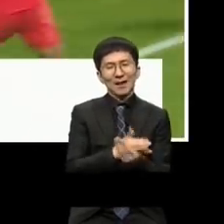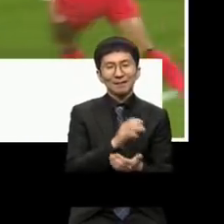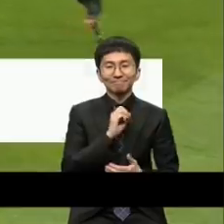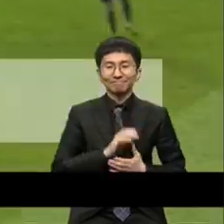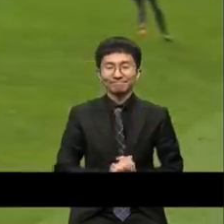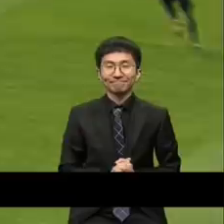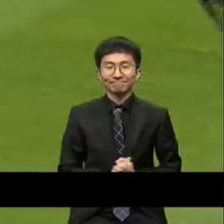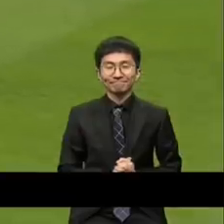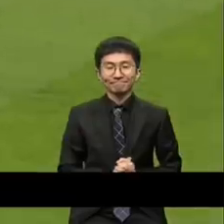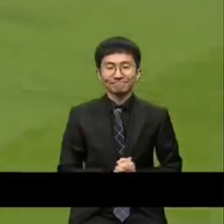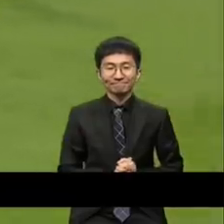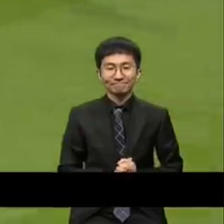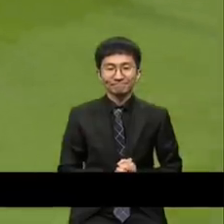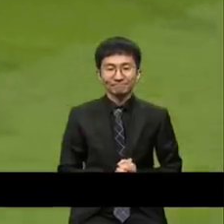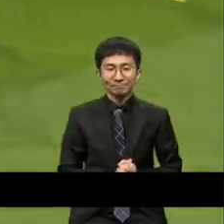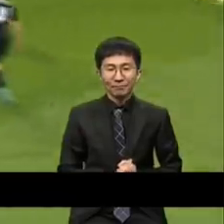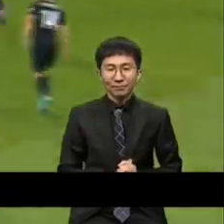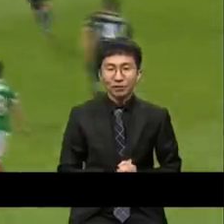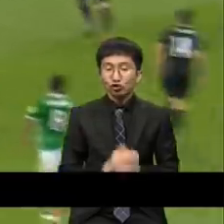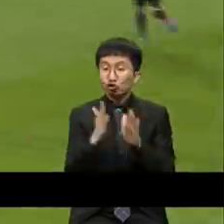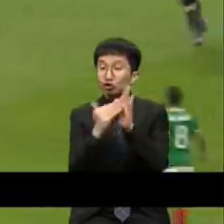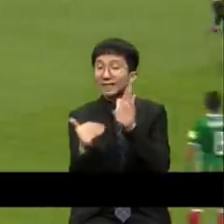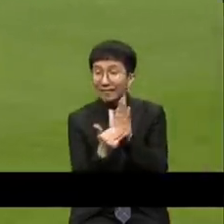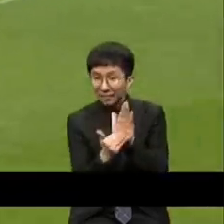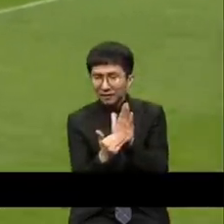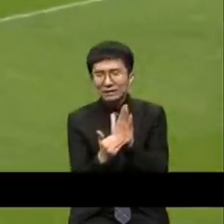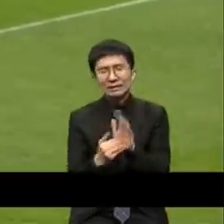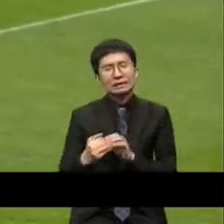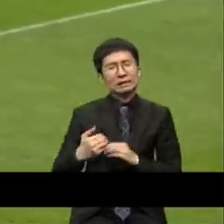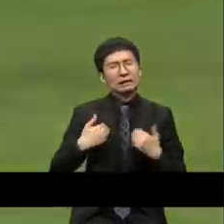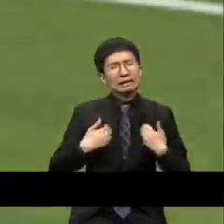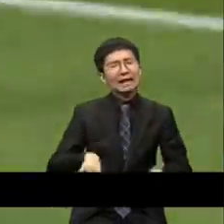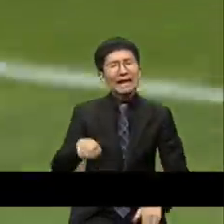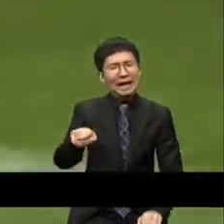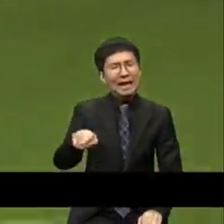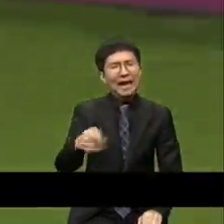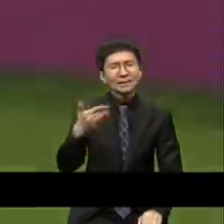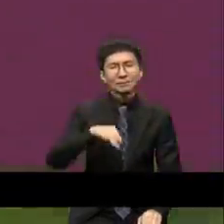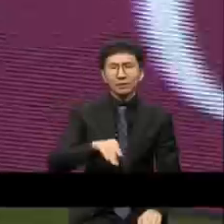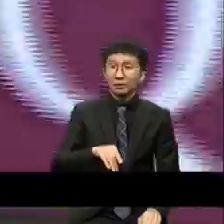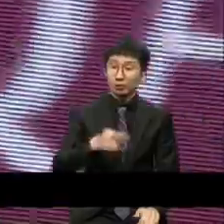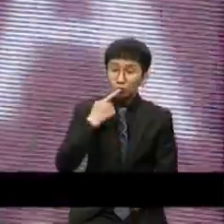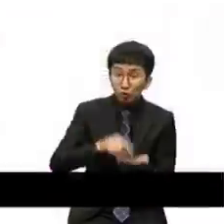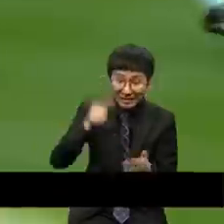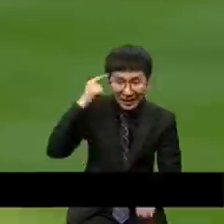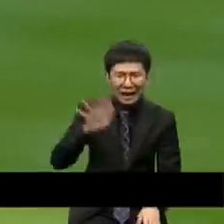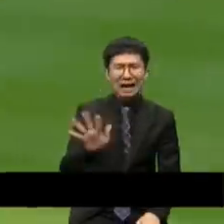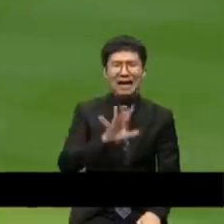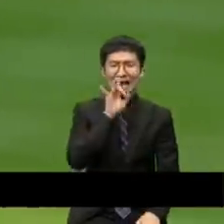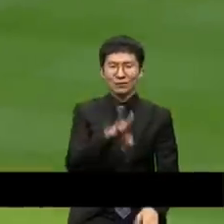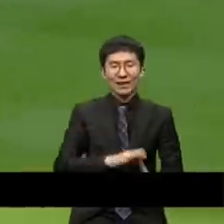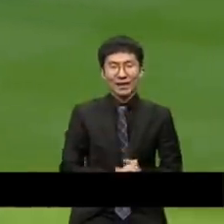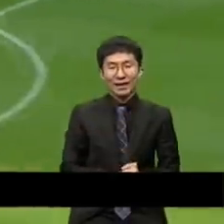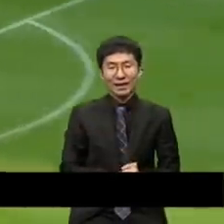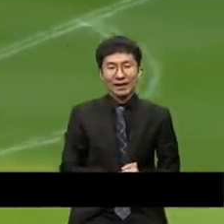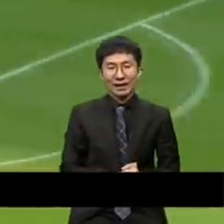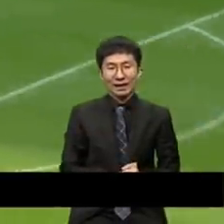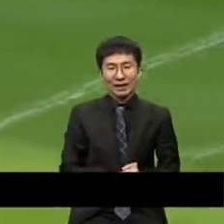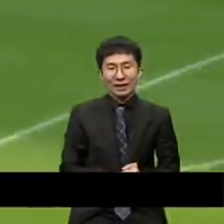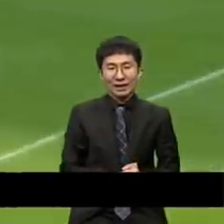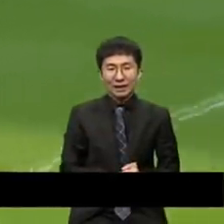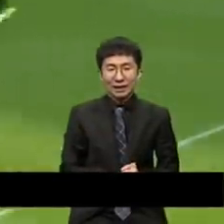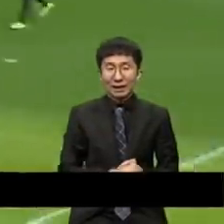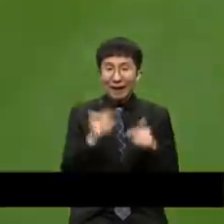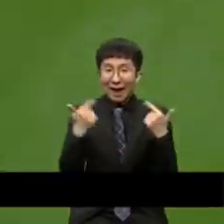같습니다. 첫 상대 뉴질랜드는 최약체로 꼽히지만 만만치는 않습니다. 프리미어리그에서 4시즌 연속